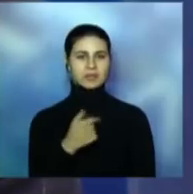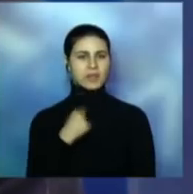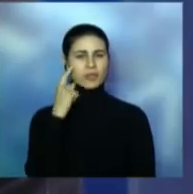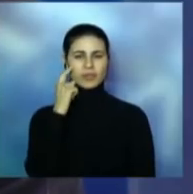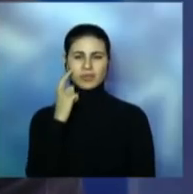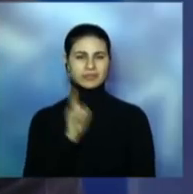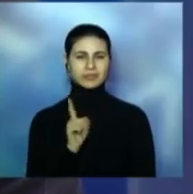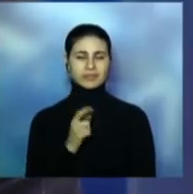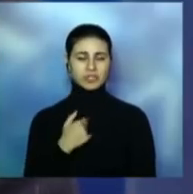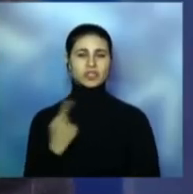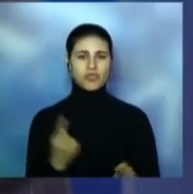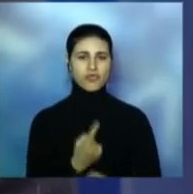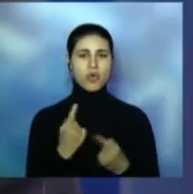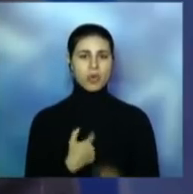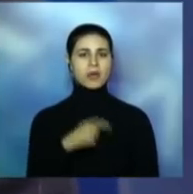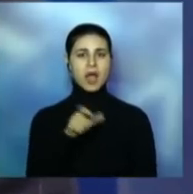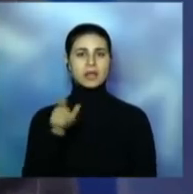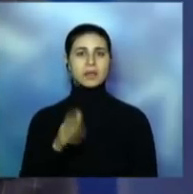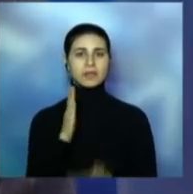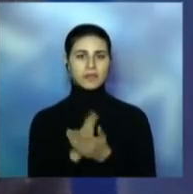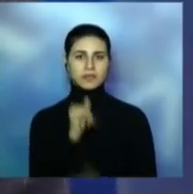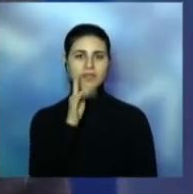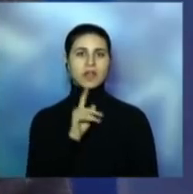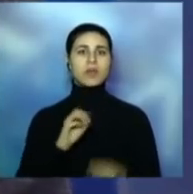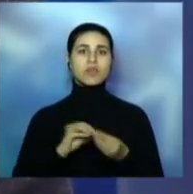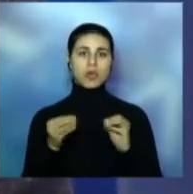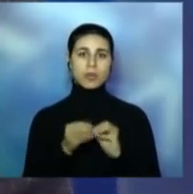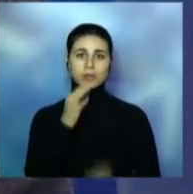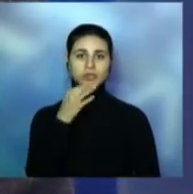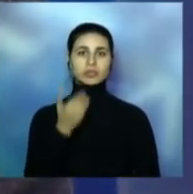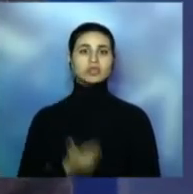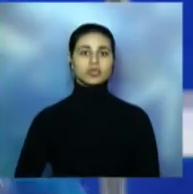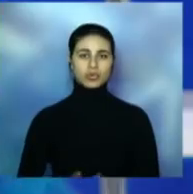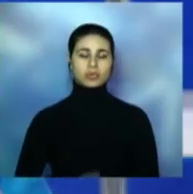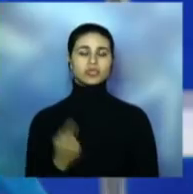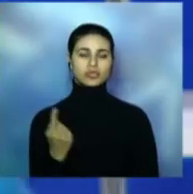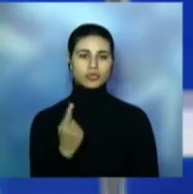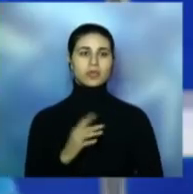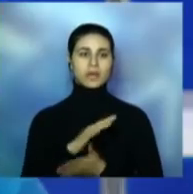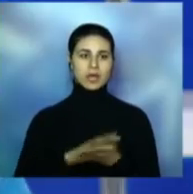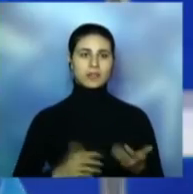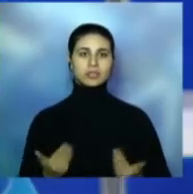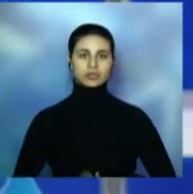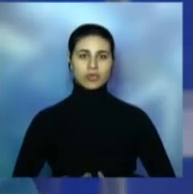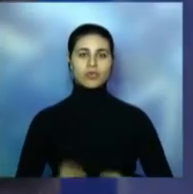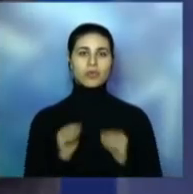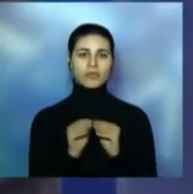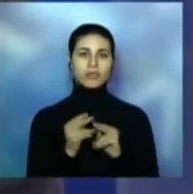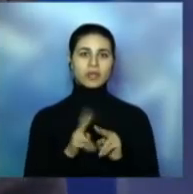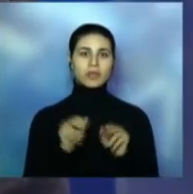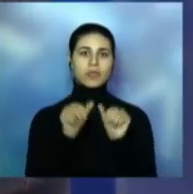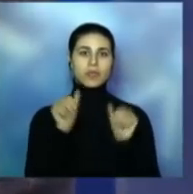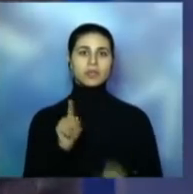ძალიან ჩვეულებრივი ადამიანები ვართ, რომლებმაც რაღაც დაბრკოლების შემდეგ ცხოვრებაში გავაგრძელეთ ჩვეულებრივად ცხოვრება იმ ფორმატში,